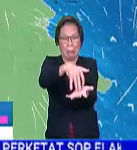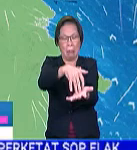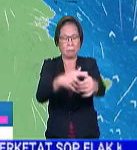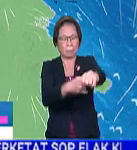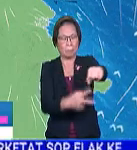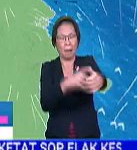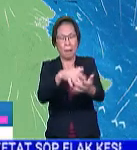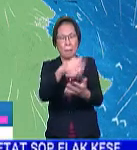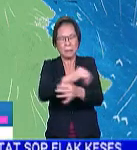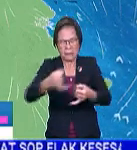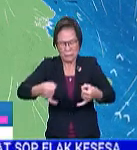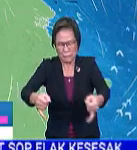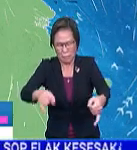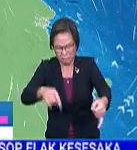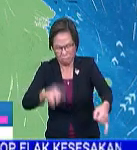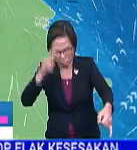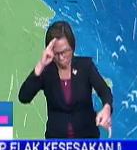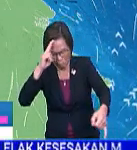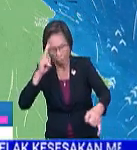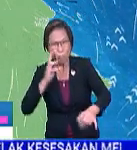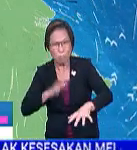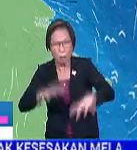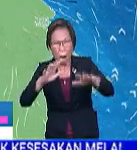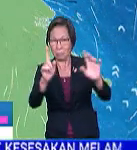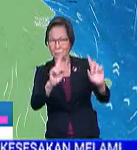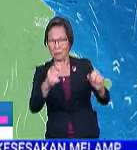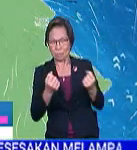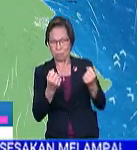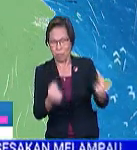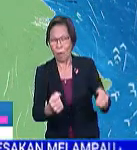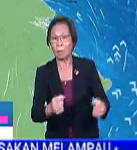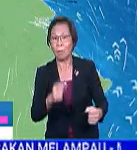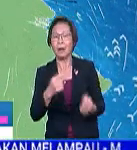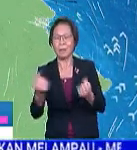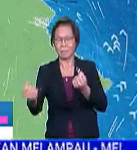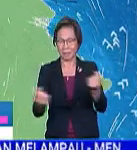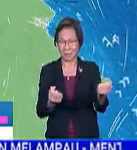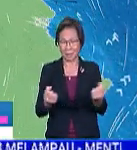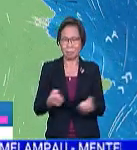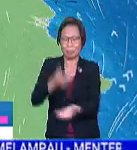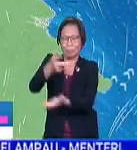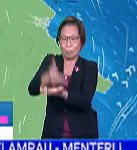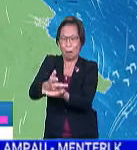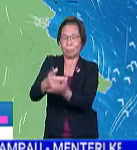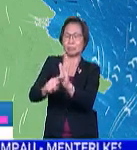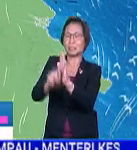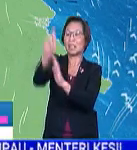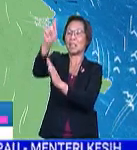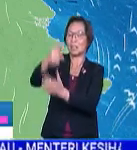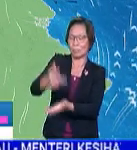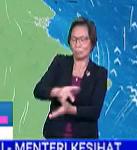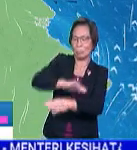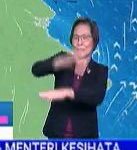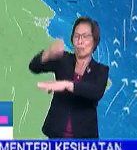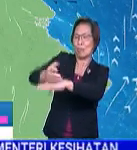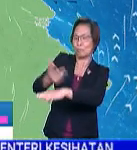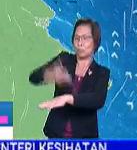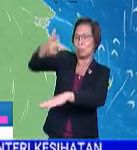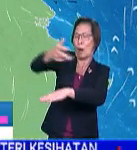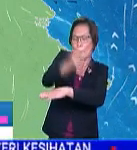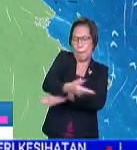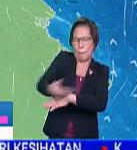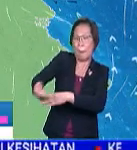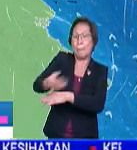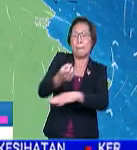dan jalan yang sering kali dinaiki air dan pastikan kenderaan anda diletakkan di tempat tinggi dan segala harta benda yang